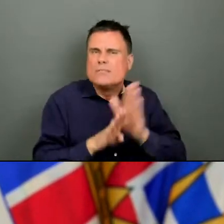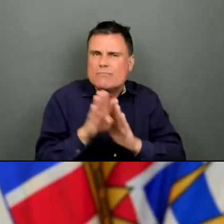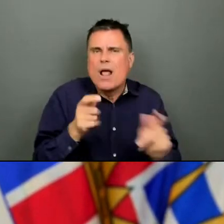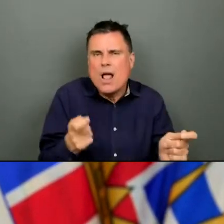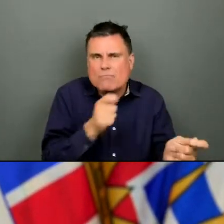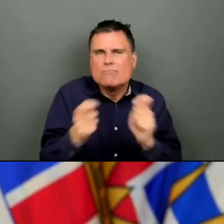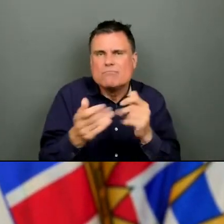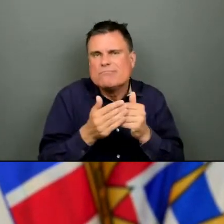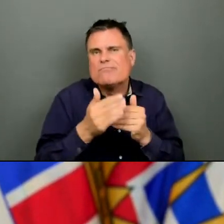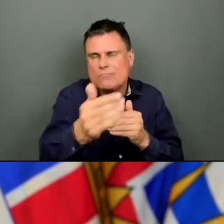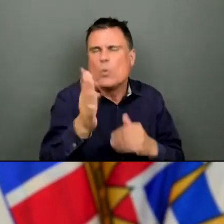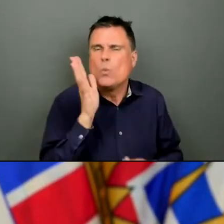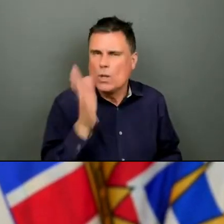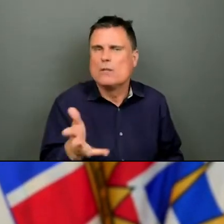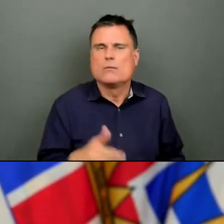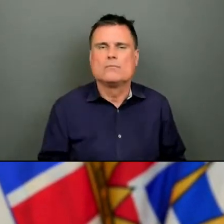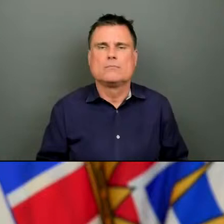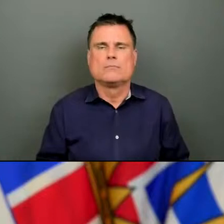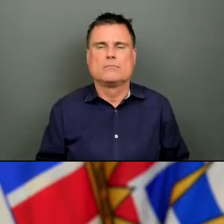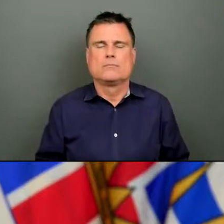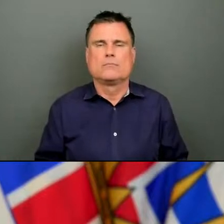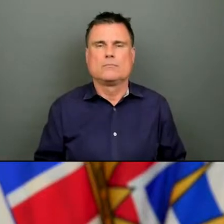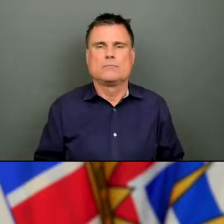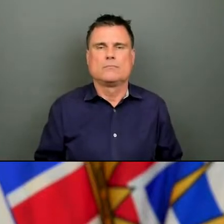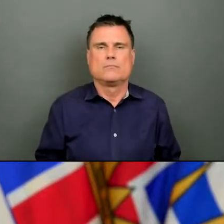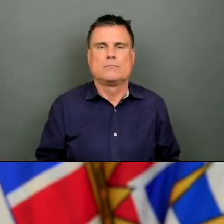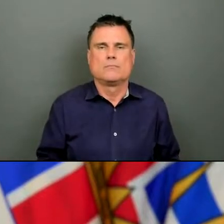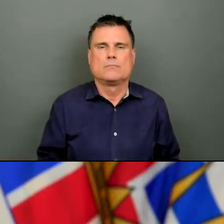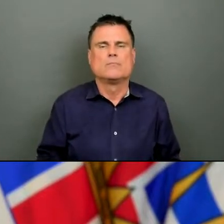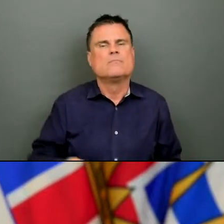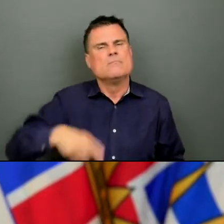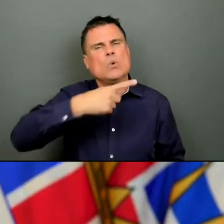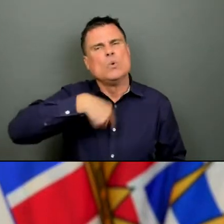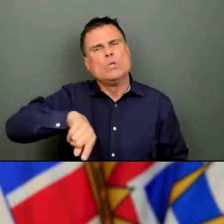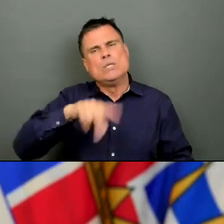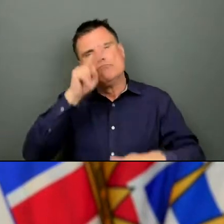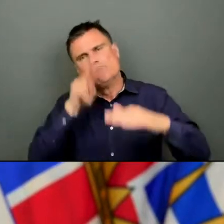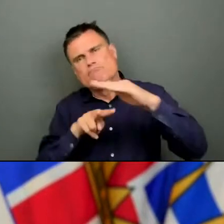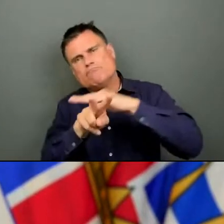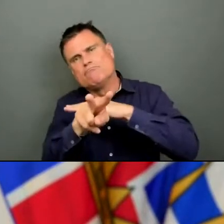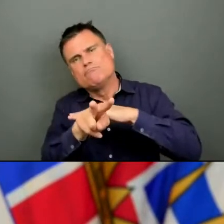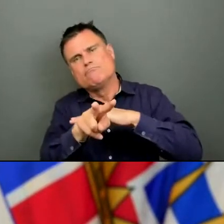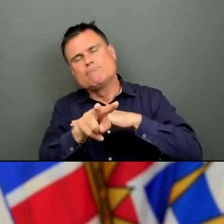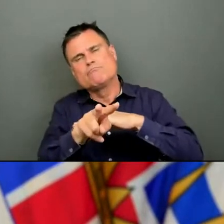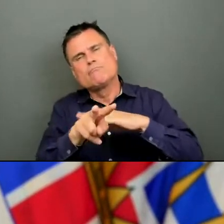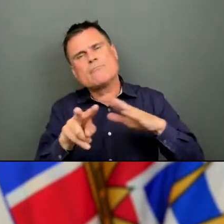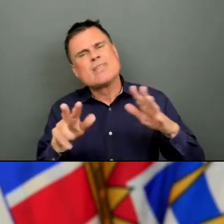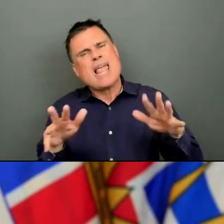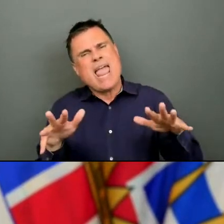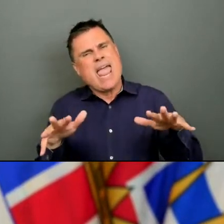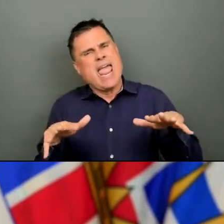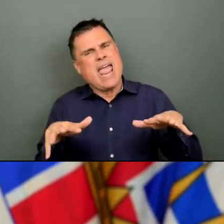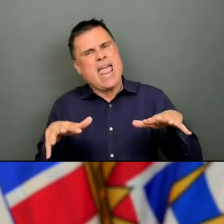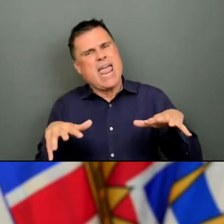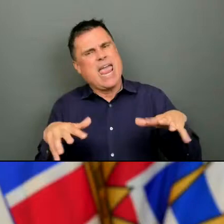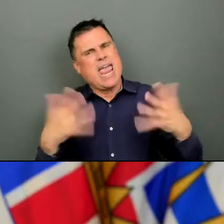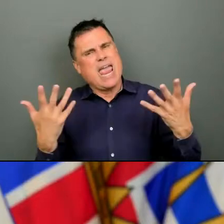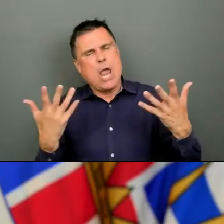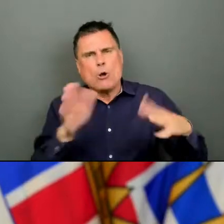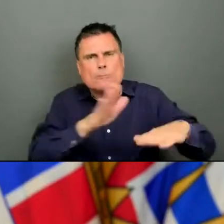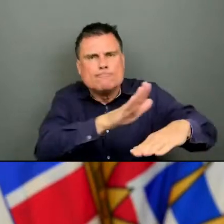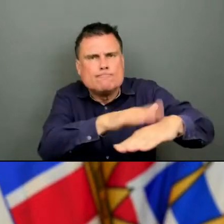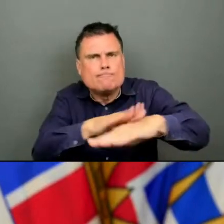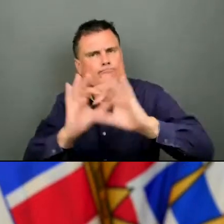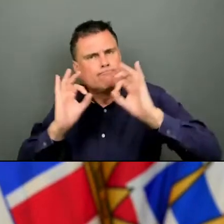few phases, and that we'll be looking at how to provide the advice that people need to keep safe over the fall as